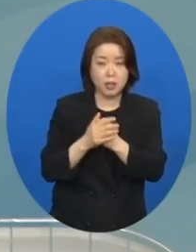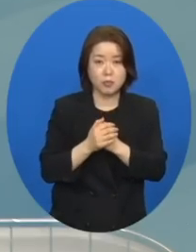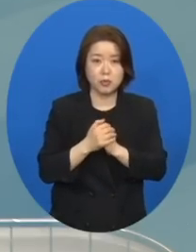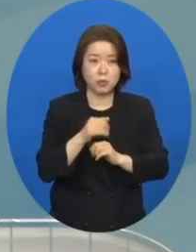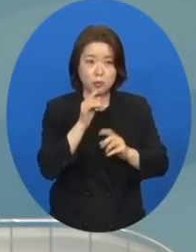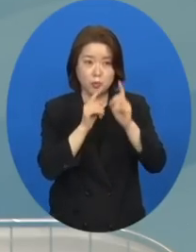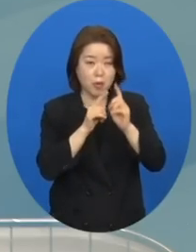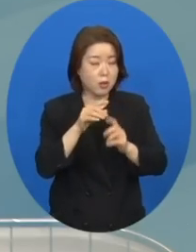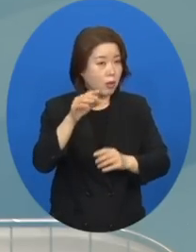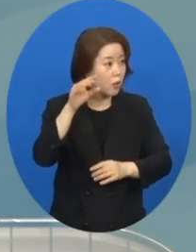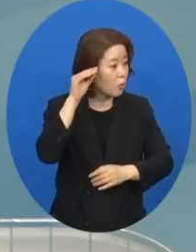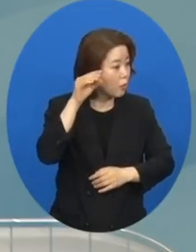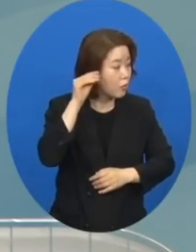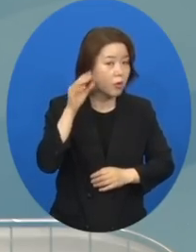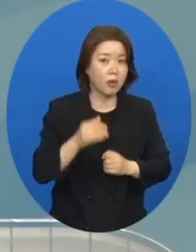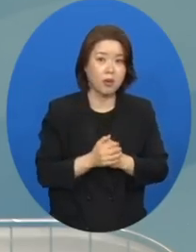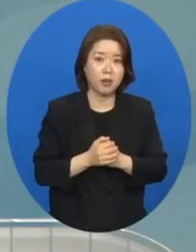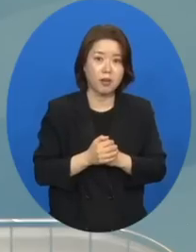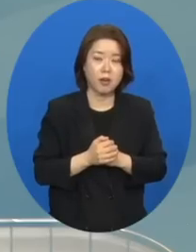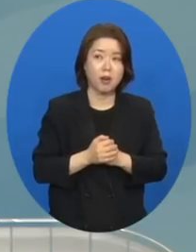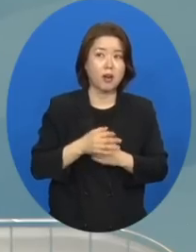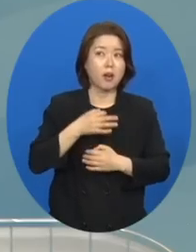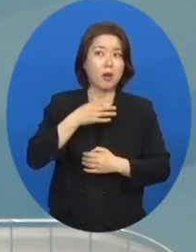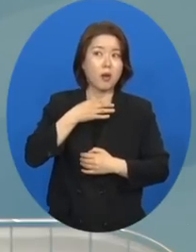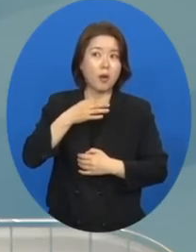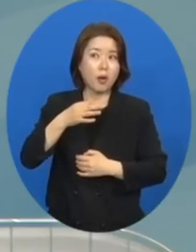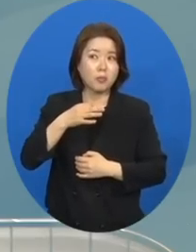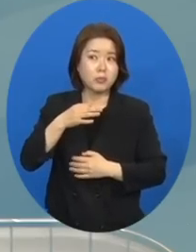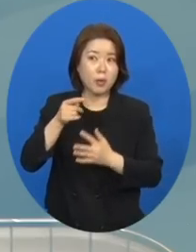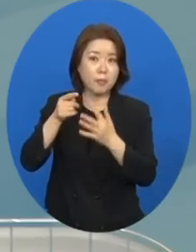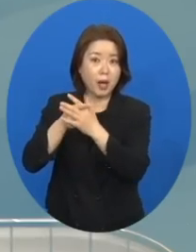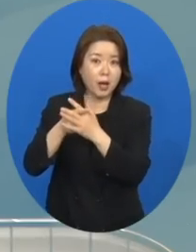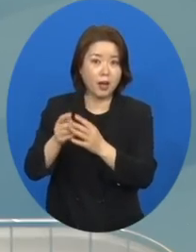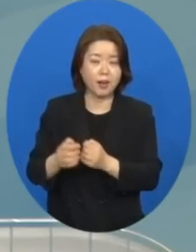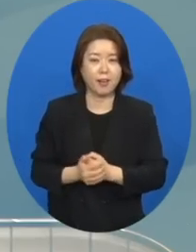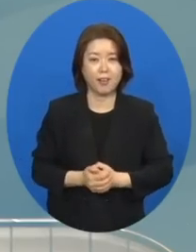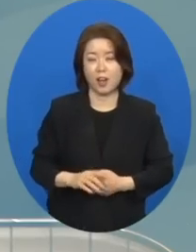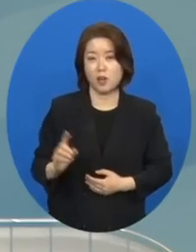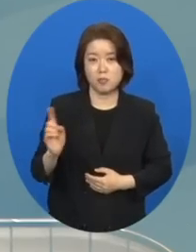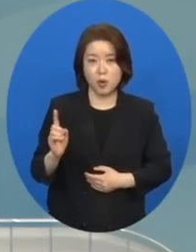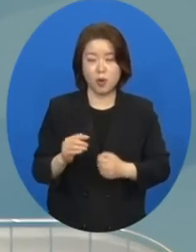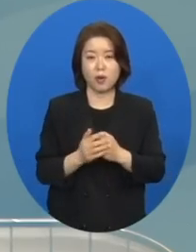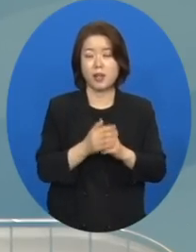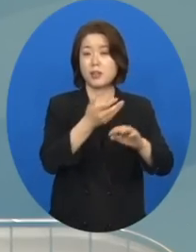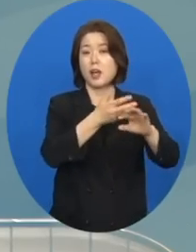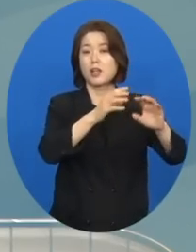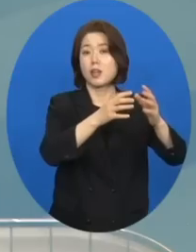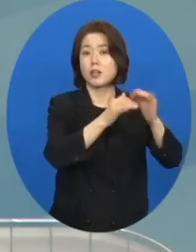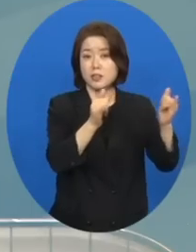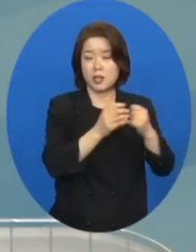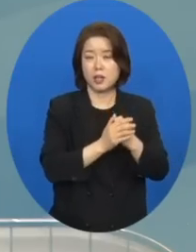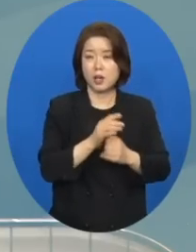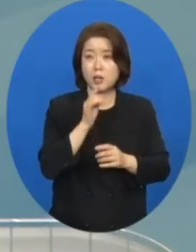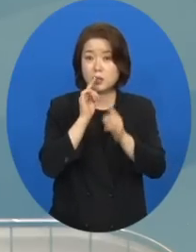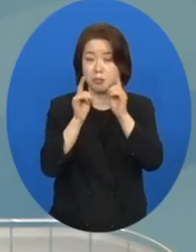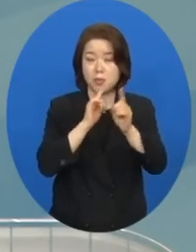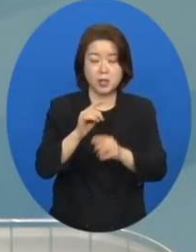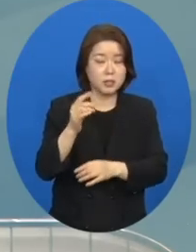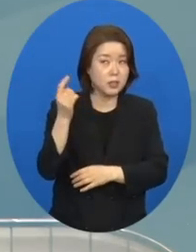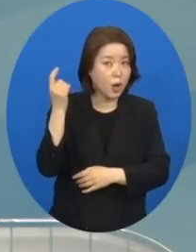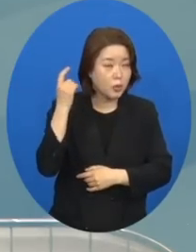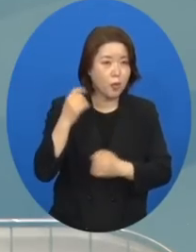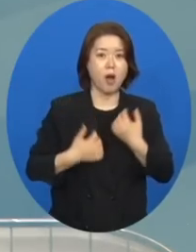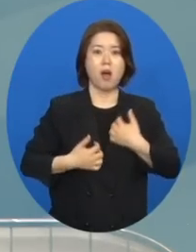들었어요 목사의 음성을 알아 듣습니다 그러면서 무럭 않으면 이방 사람들은 이 말에 듣고 기뻐하며